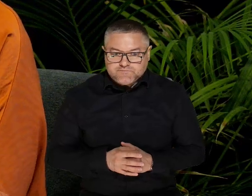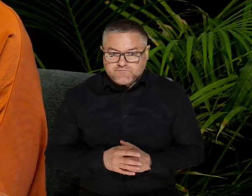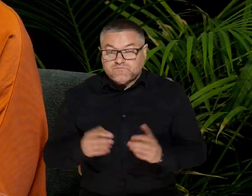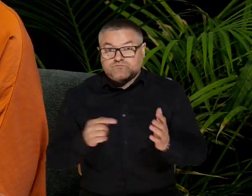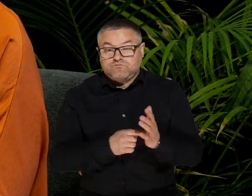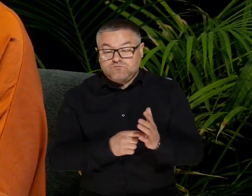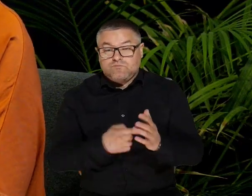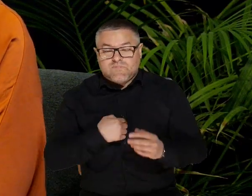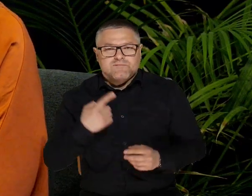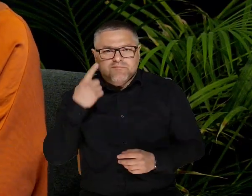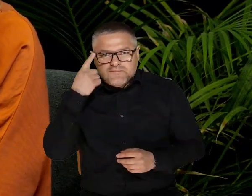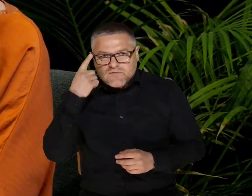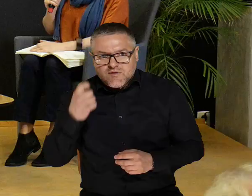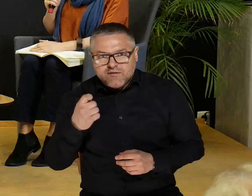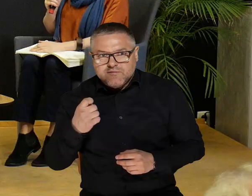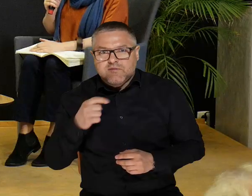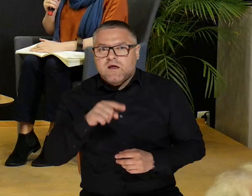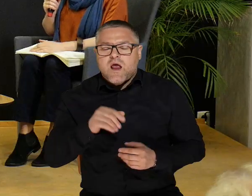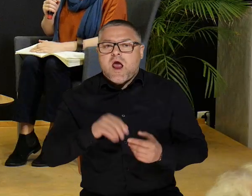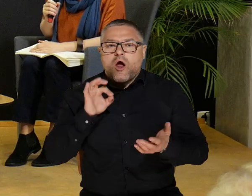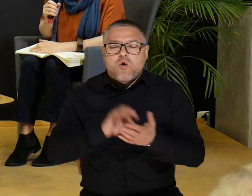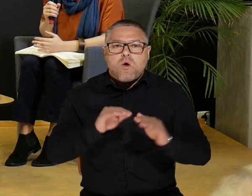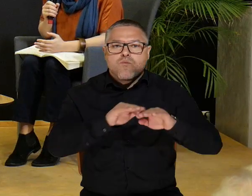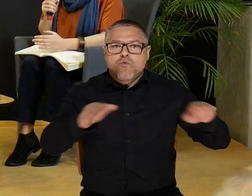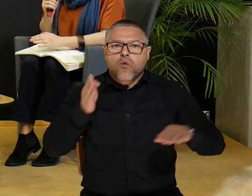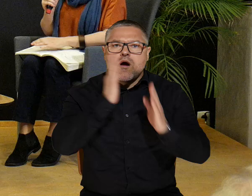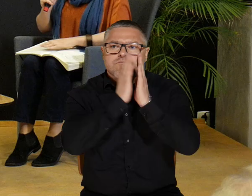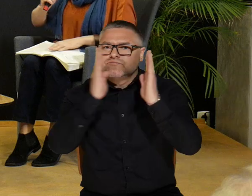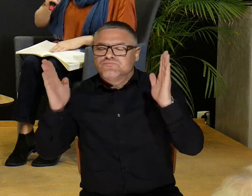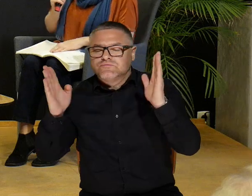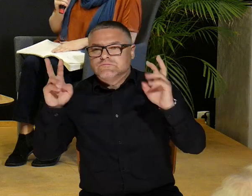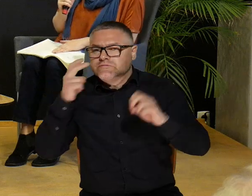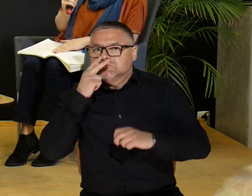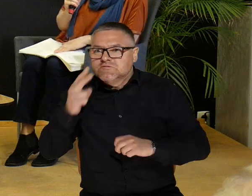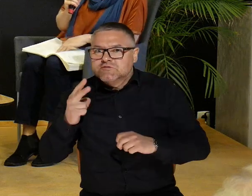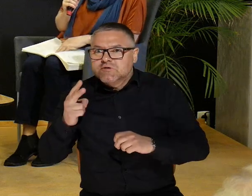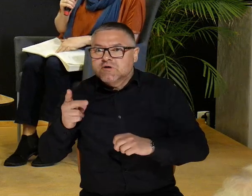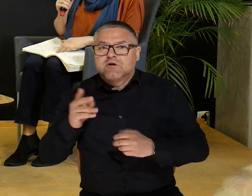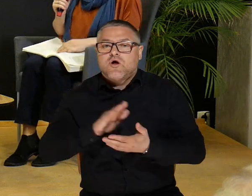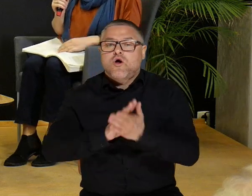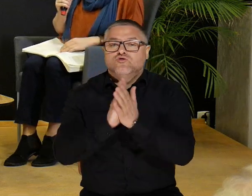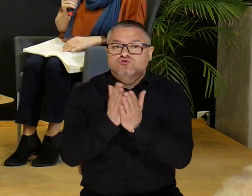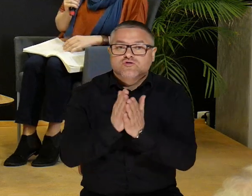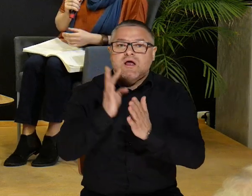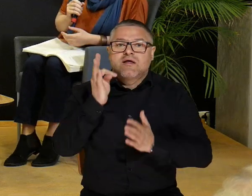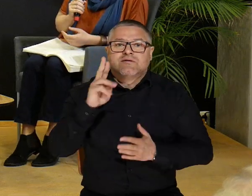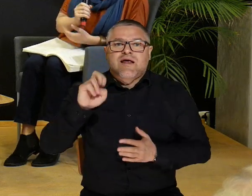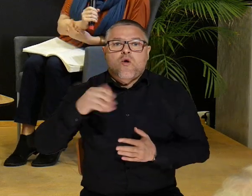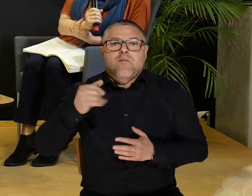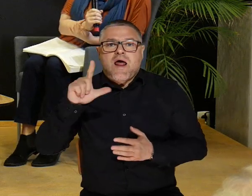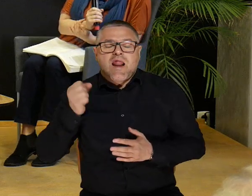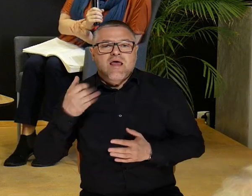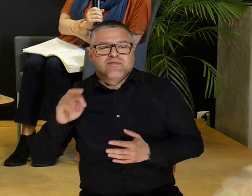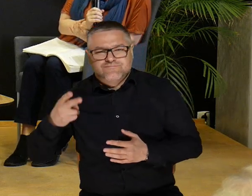właśnie pamiętałam, kiedy na półce zobaczyłam, tak w cudzysłowie, książkę Traumaland, która mam